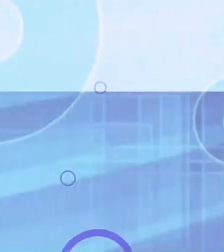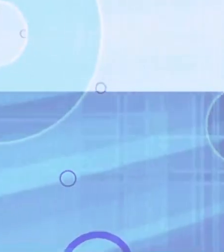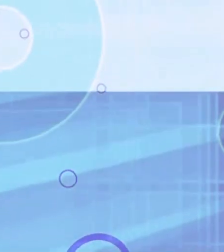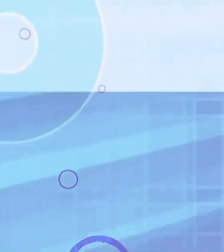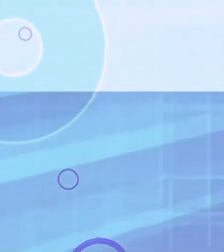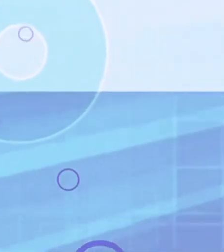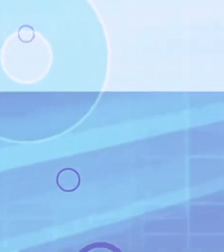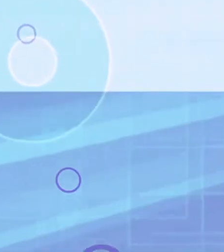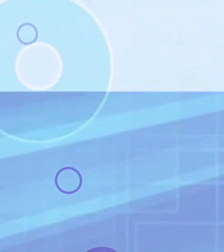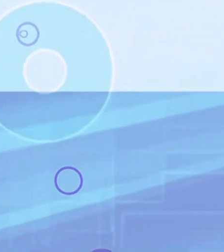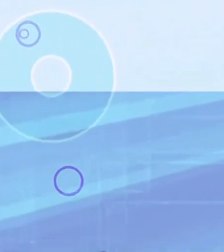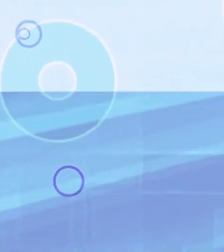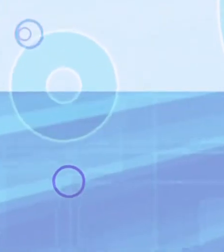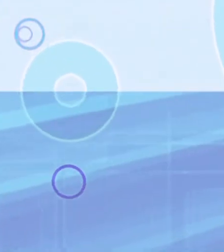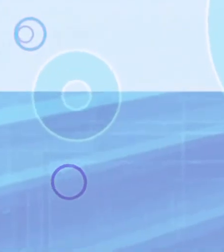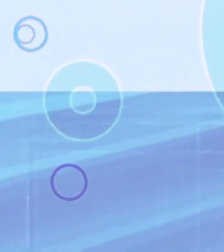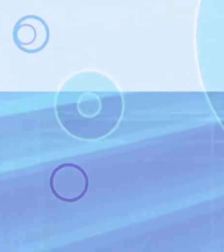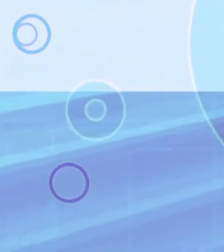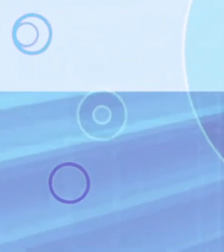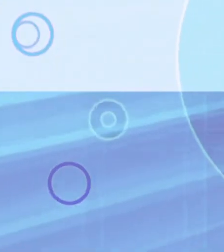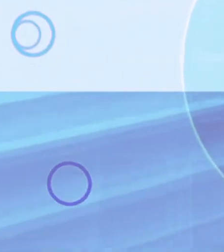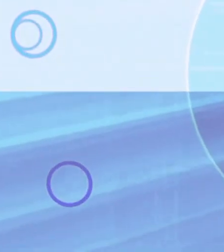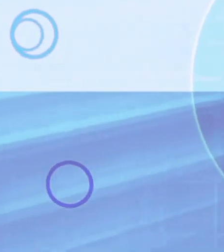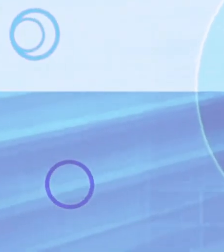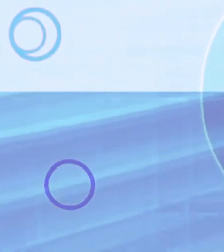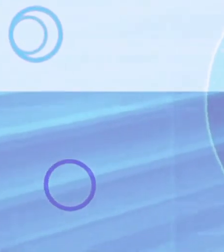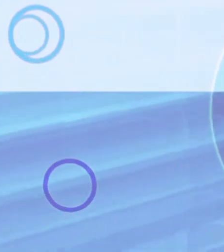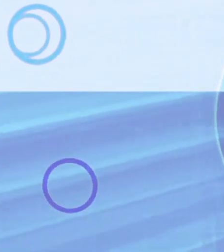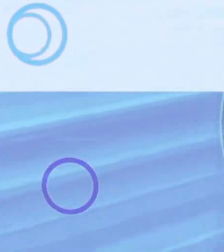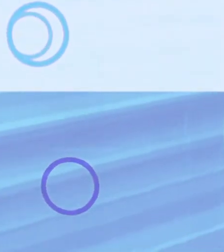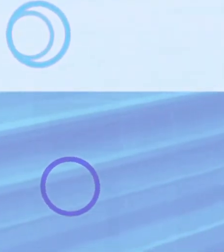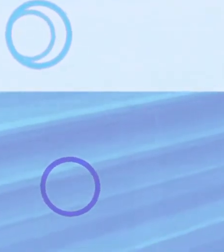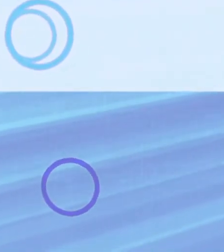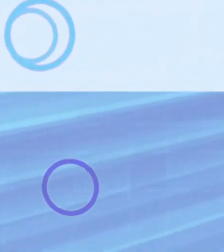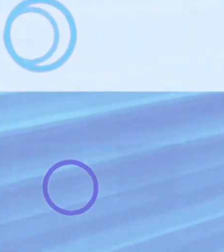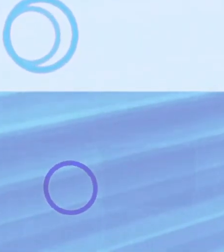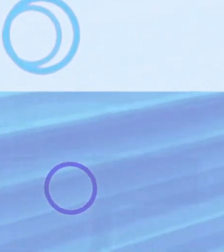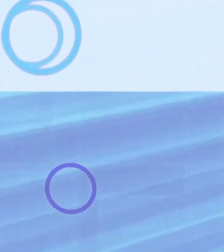そもそも内臓脂肪って何？